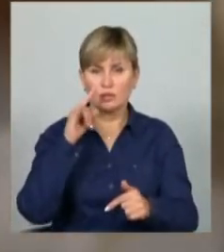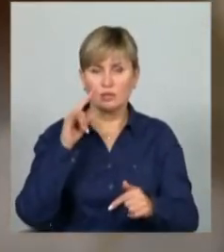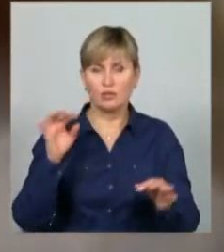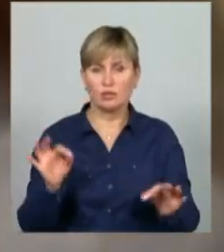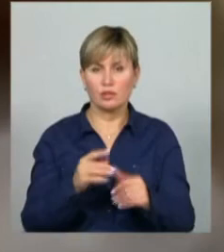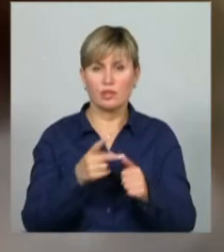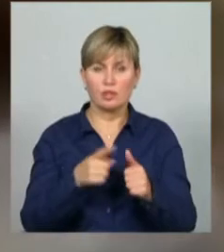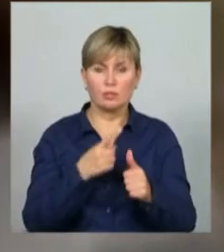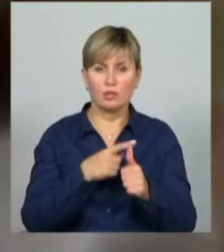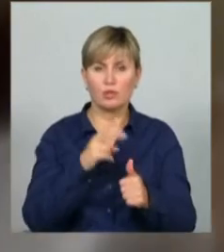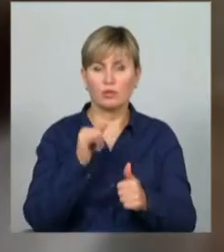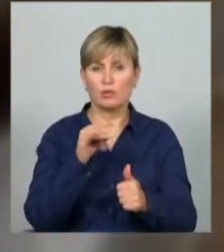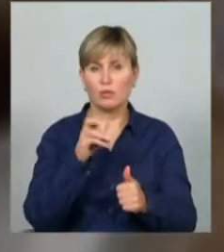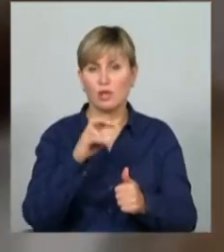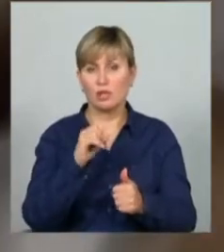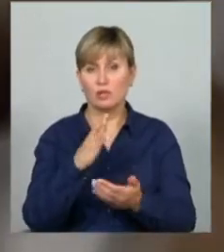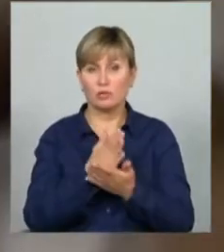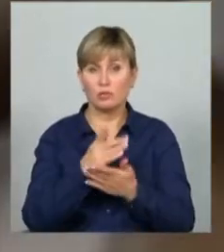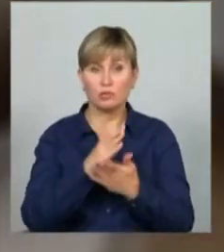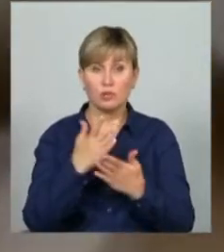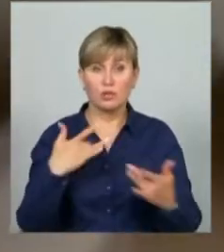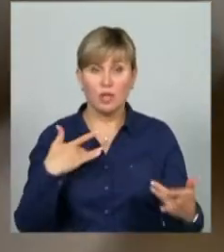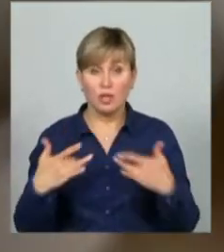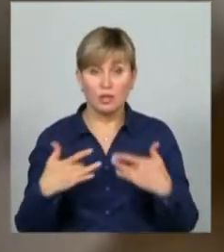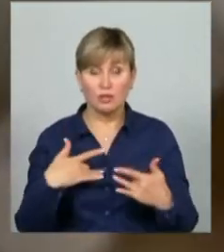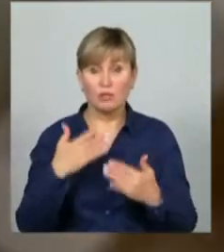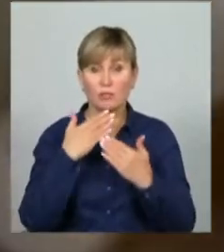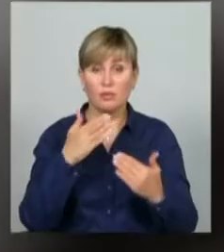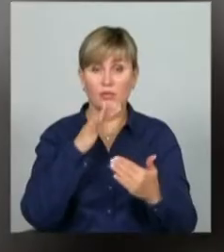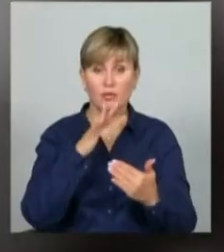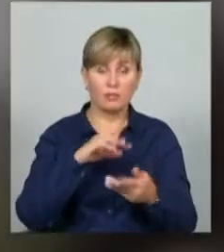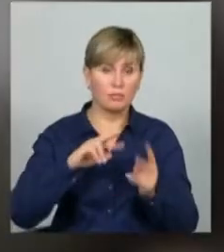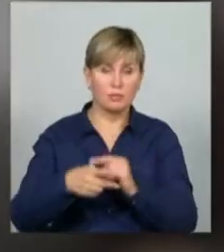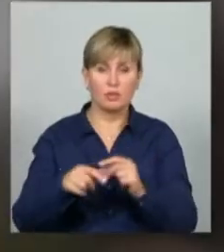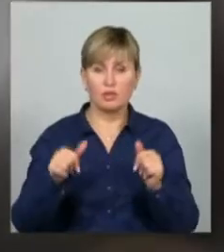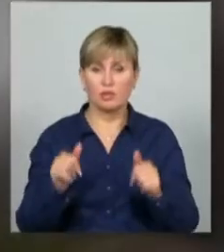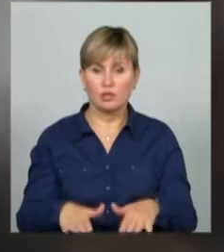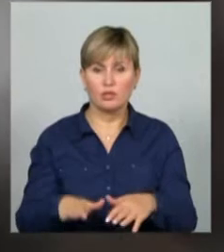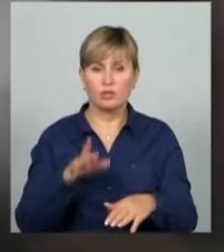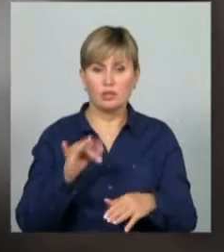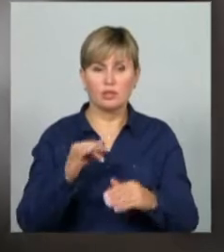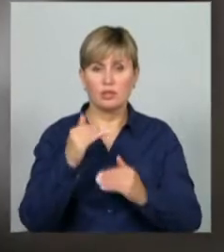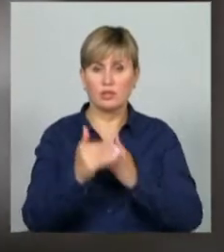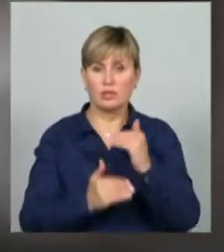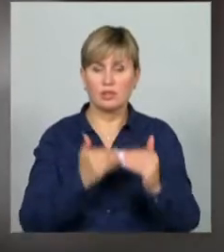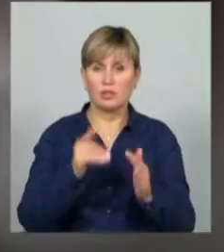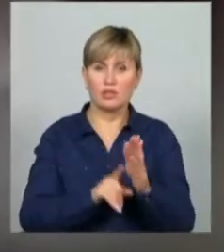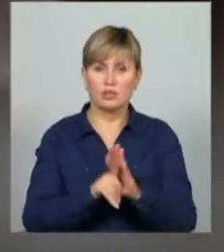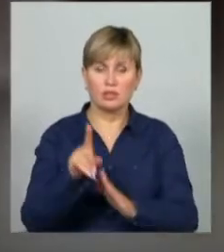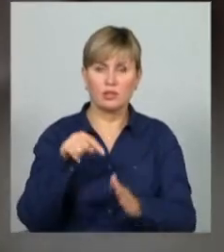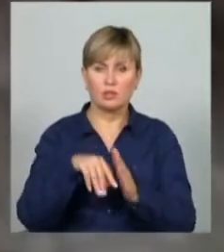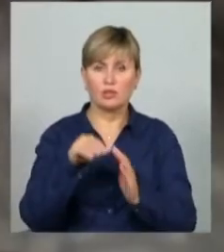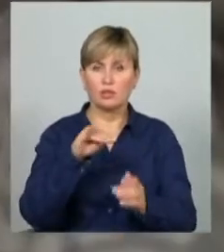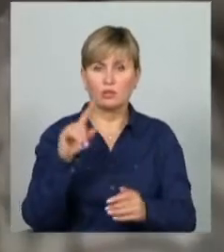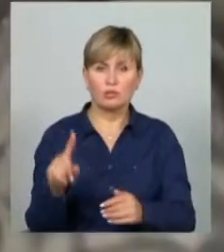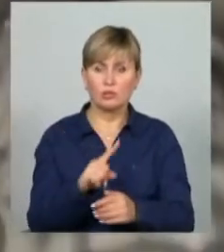консерваторию имени Курмангазе. Но узнав, что есть и актерское отделение, в последний момент поменяла решение. Карьеру актрисы Газиза начала в ТЮЗе